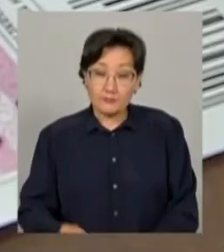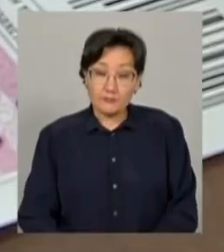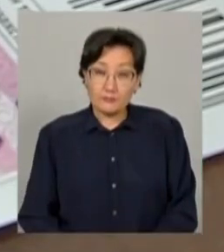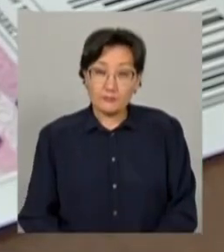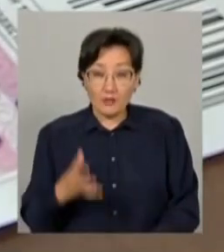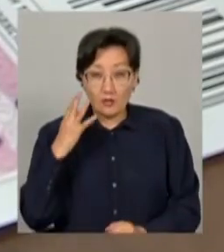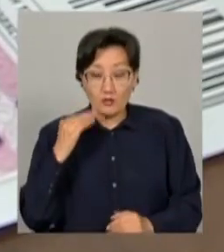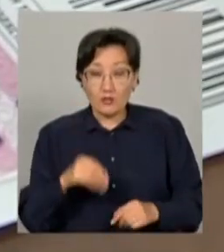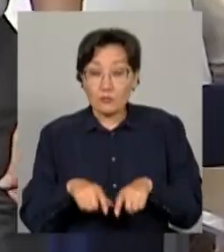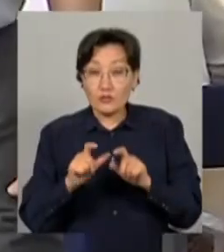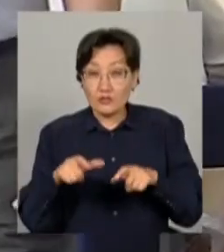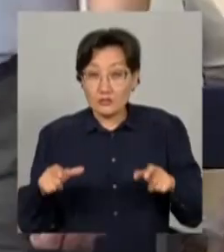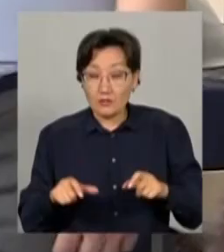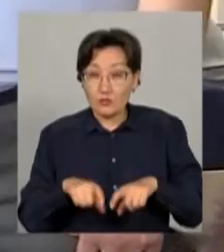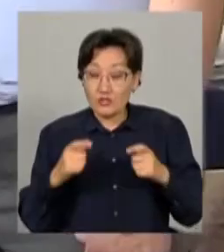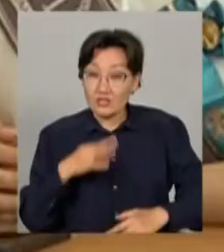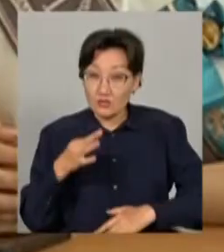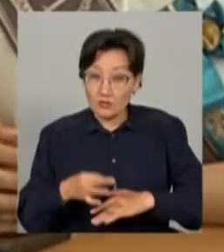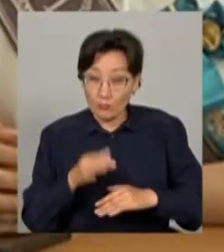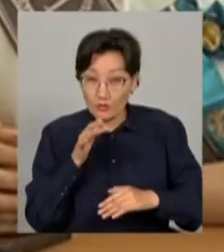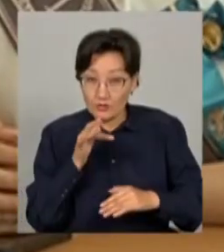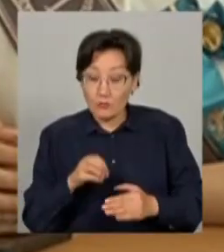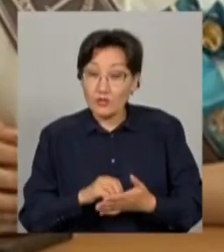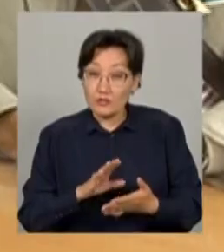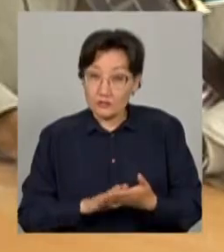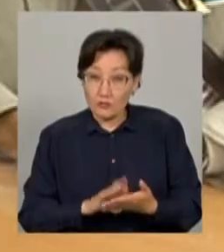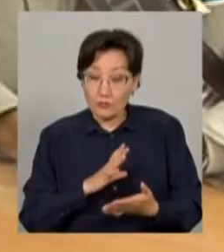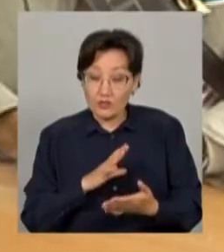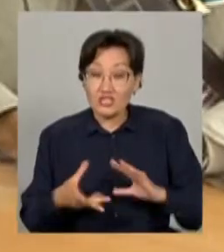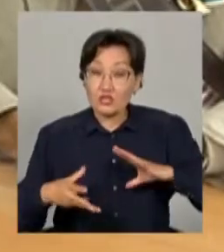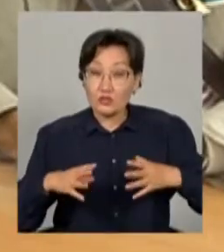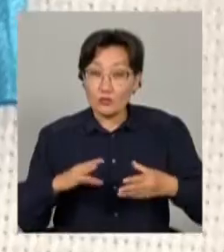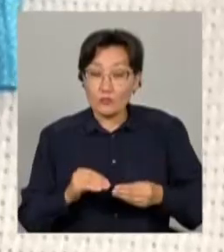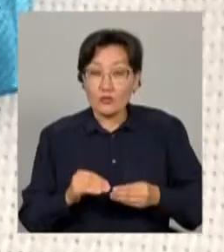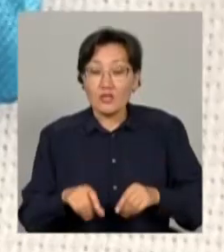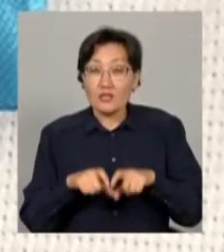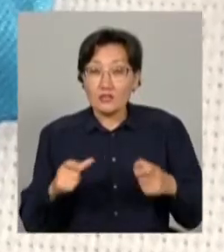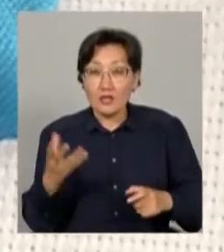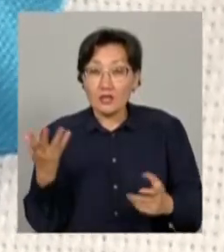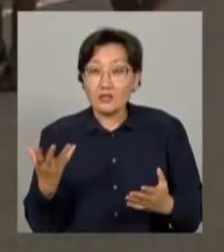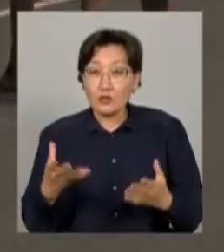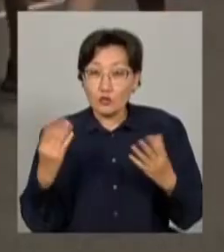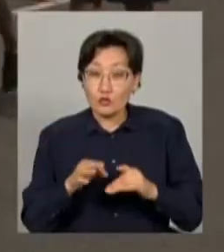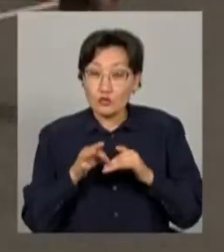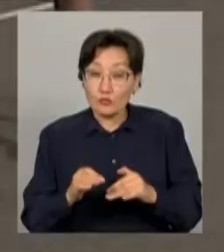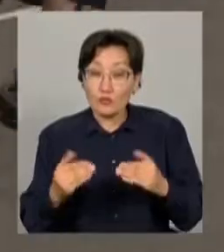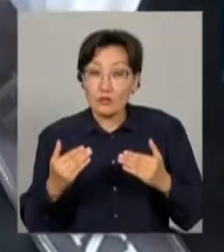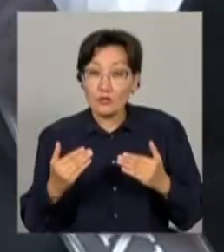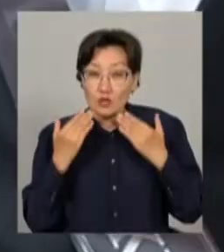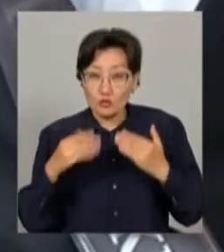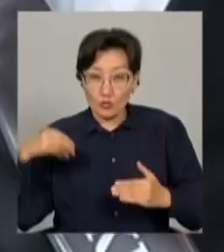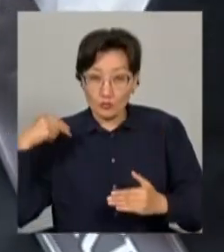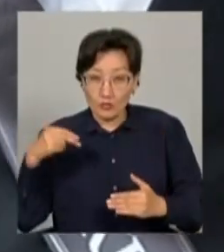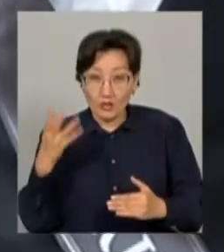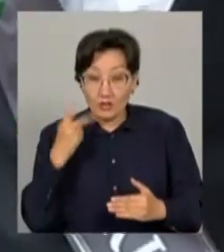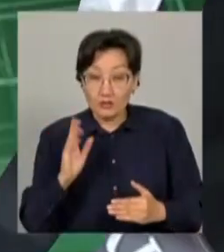соң. Алматылық оқушылардың емтихан тапсыратын уақыты белгілі болды. Қорытынды білім сынағы қай күнге белгіленді. Соңғы қоңырау қашан